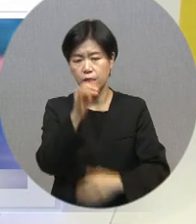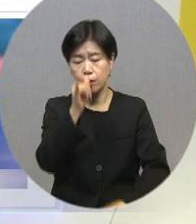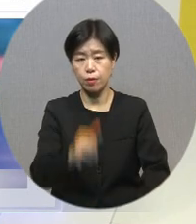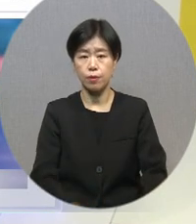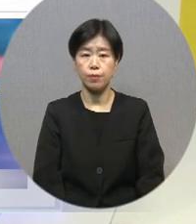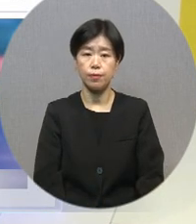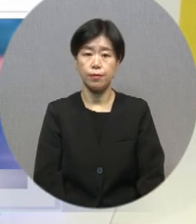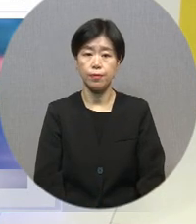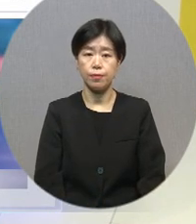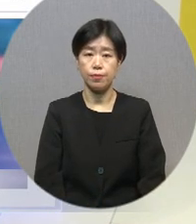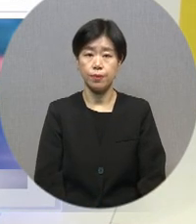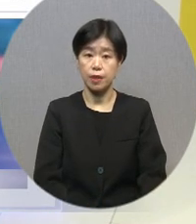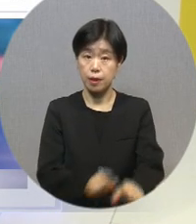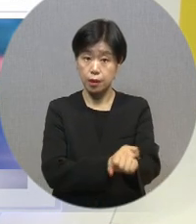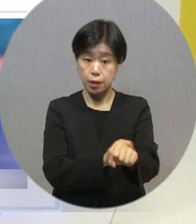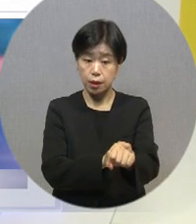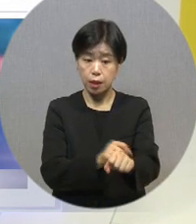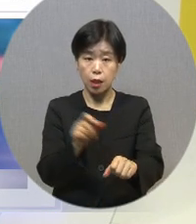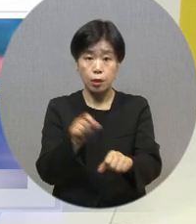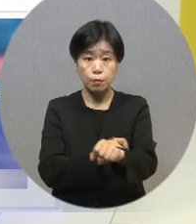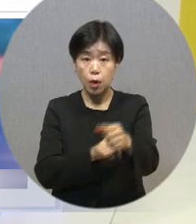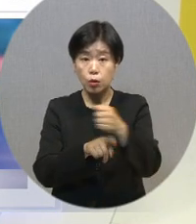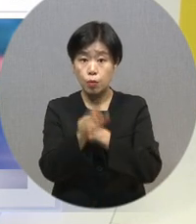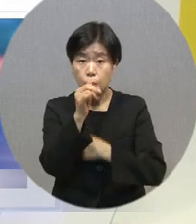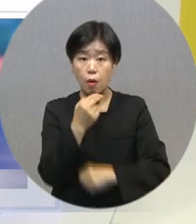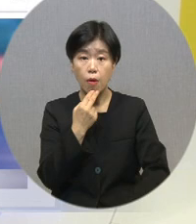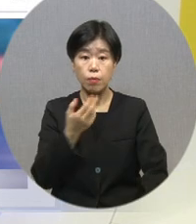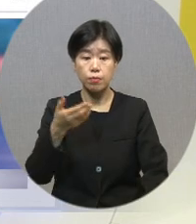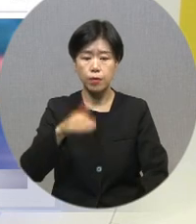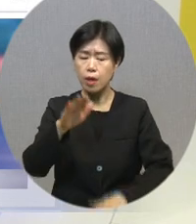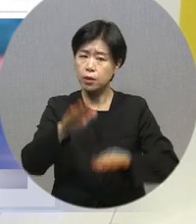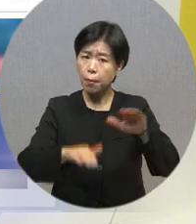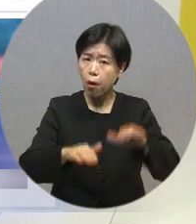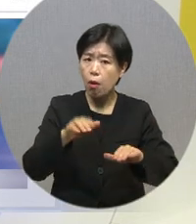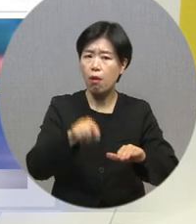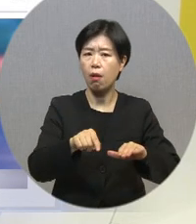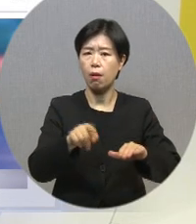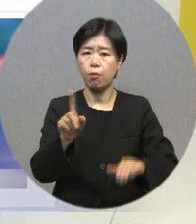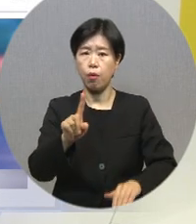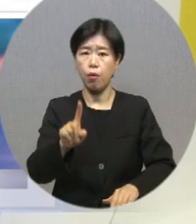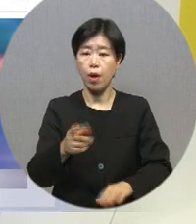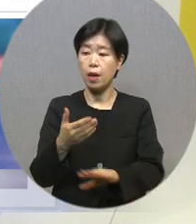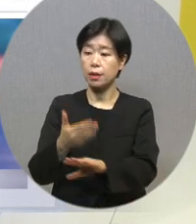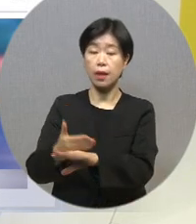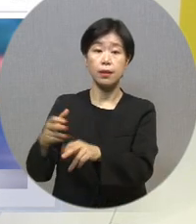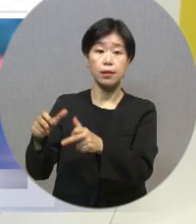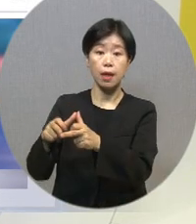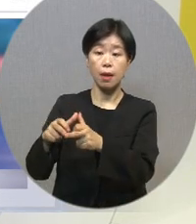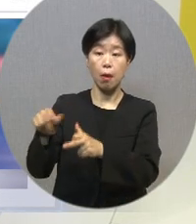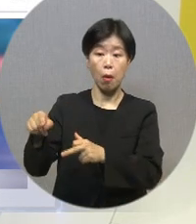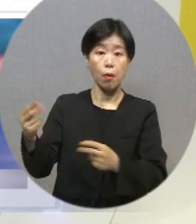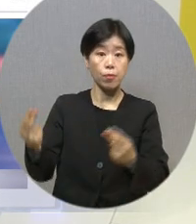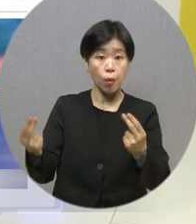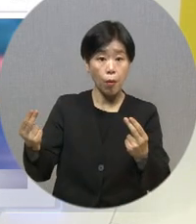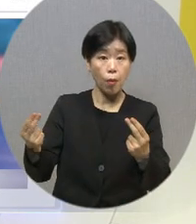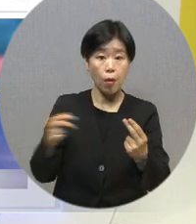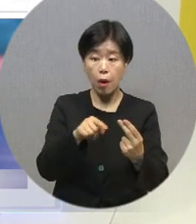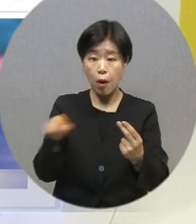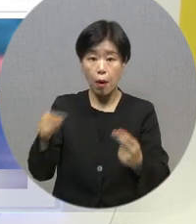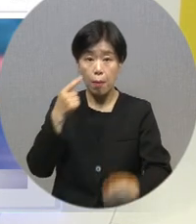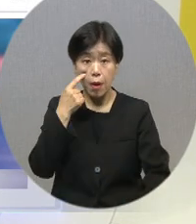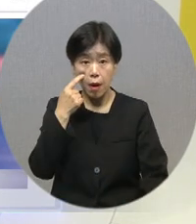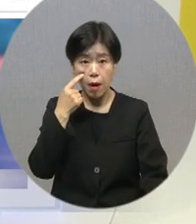할 것입니다 특히 합리적 이유가 없는 차별인지는 비교 대상의 집단 사이에 서로 다른 대우를